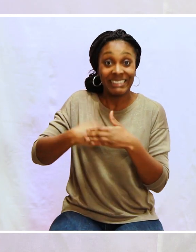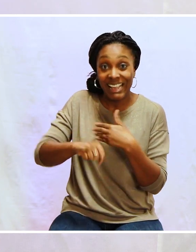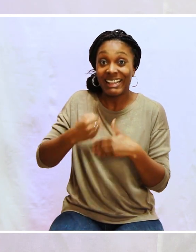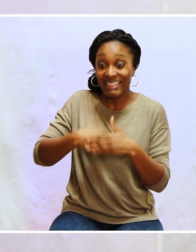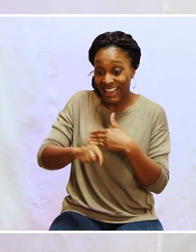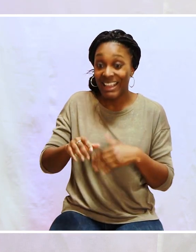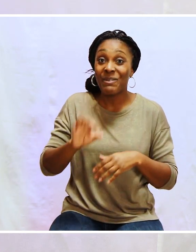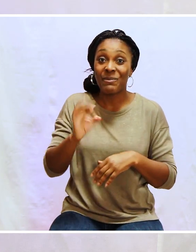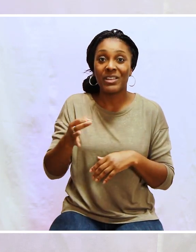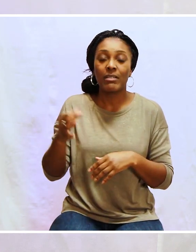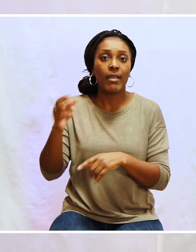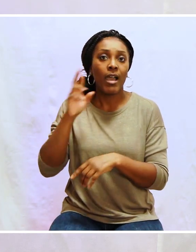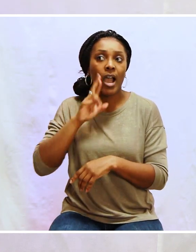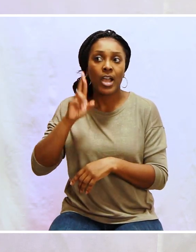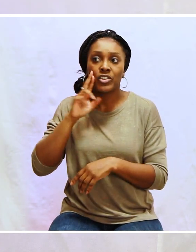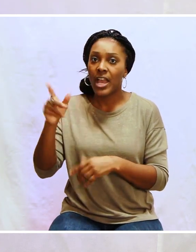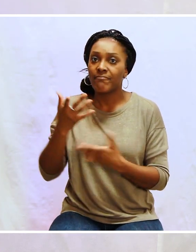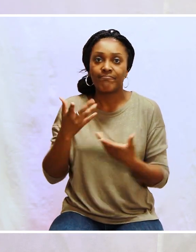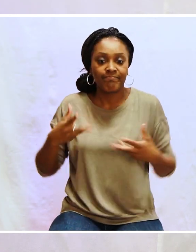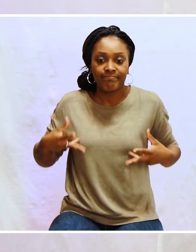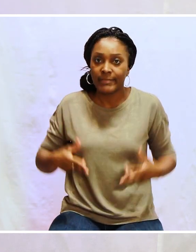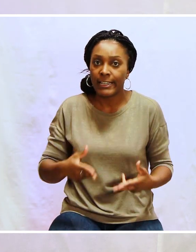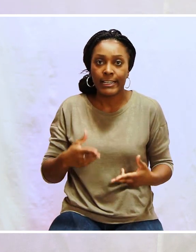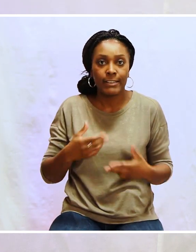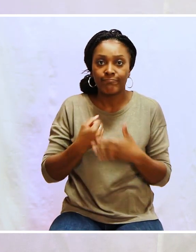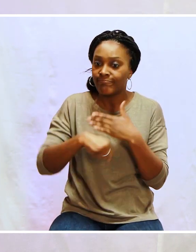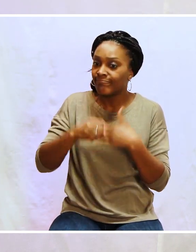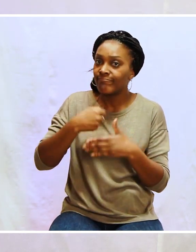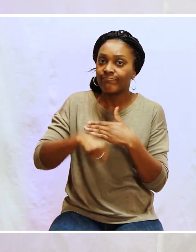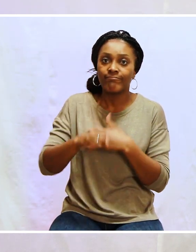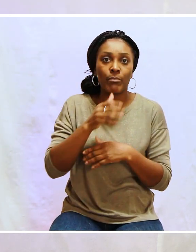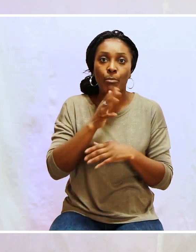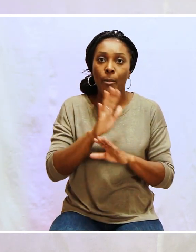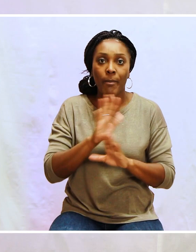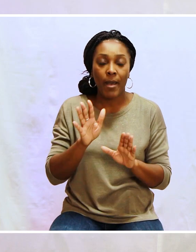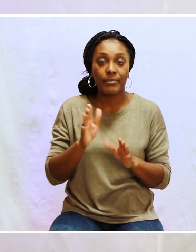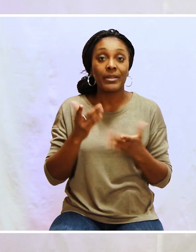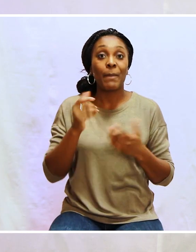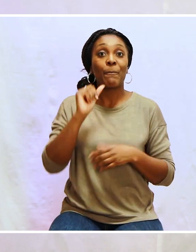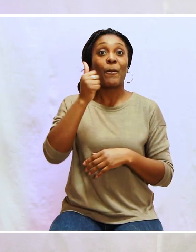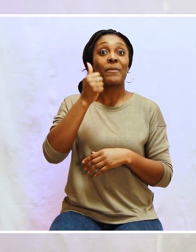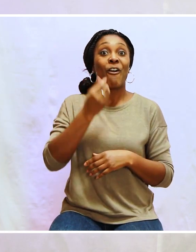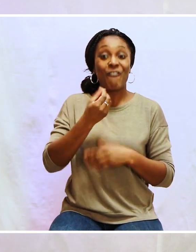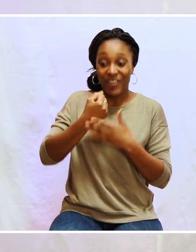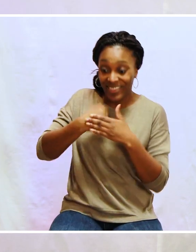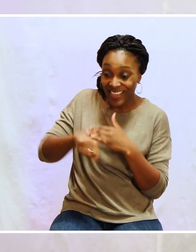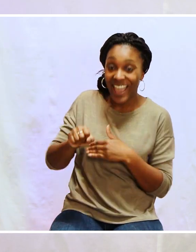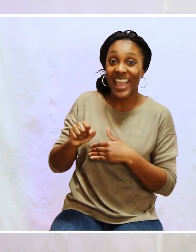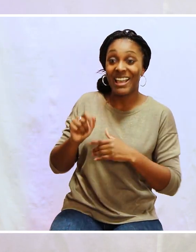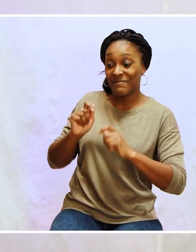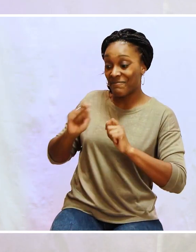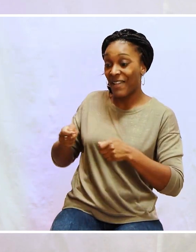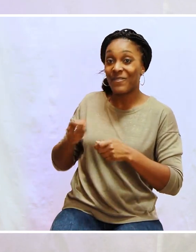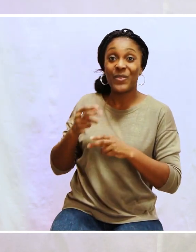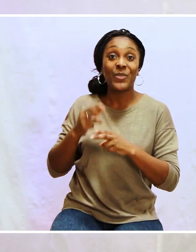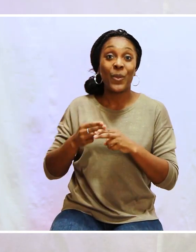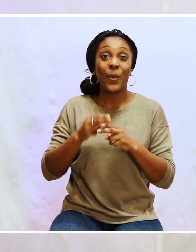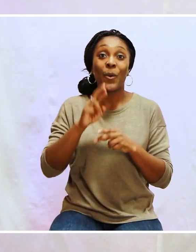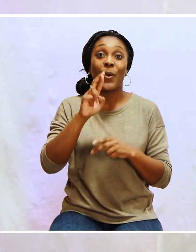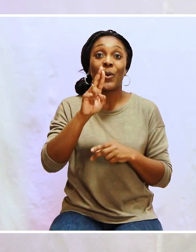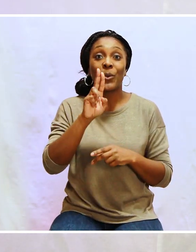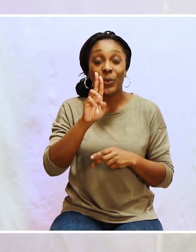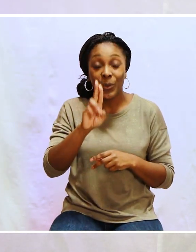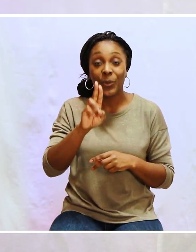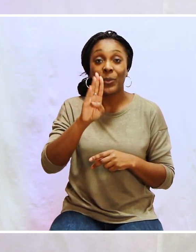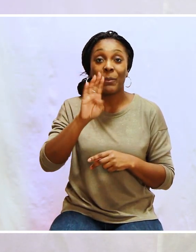enfants, alors que Rachel, pour le moment, était stérile. Et on voit qu'elle va avoir un premier enfant qui va naître, et elle va l'appeler Ruben. Et